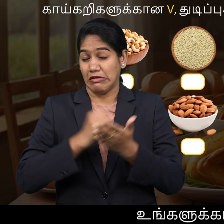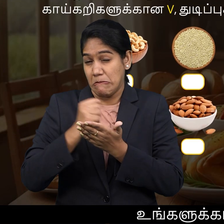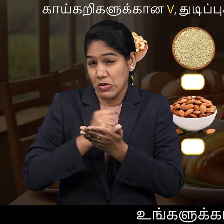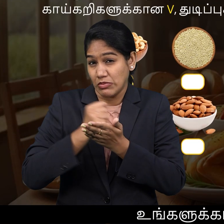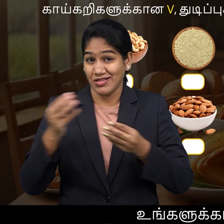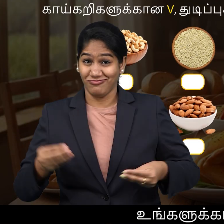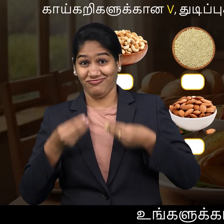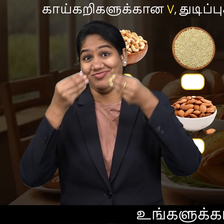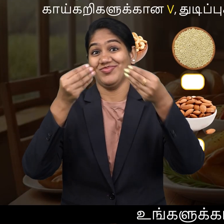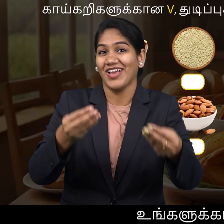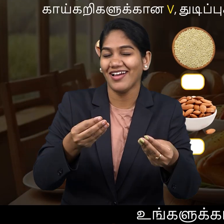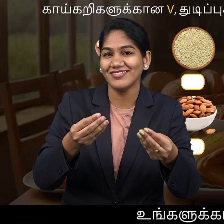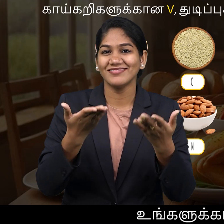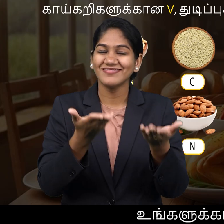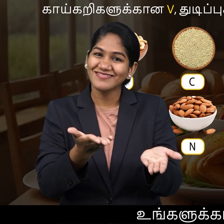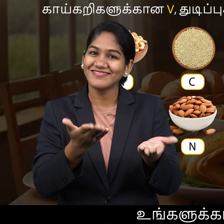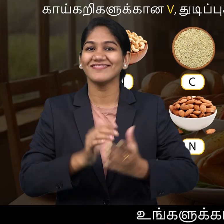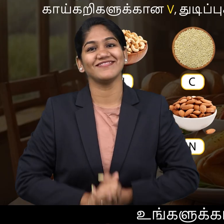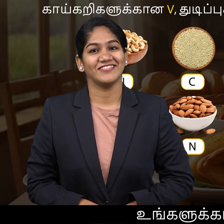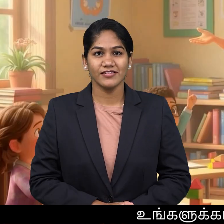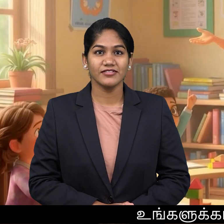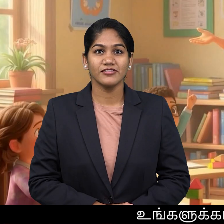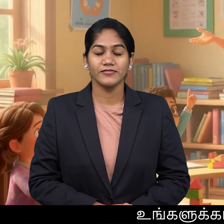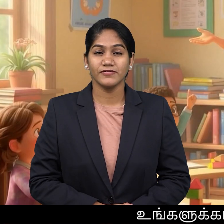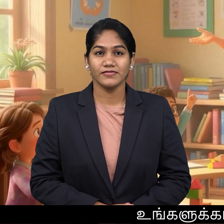உங்களுக்கான செயல்பாடு இதோ.